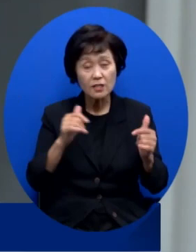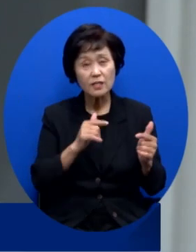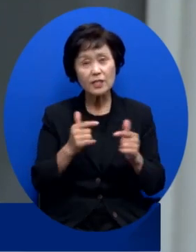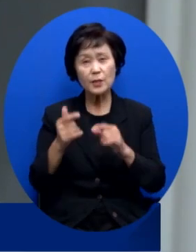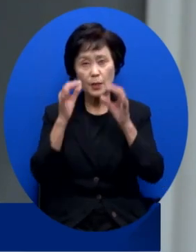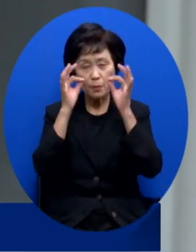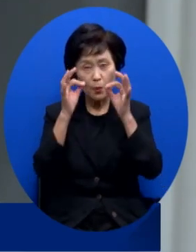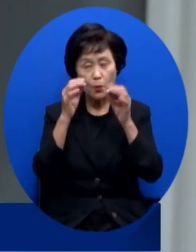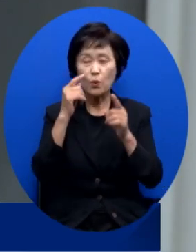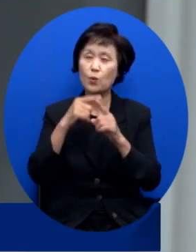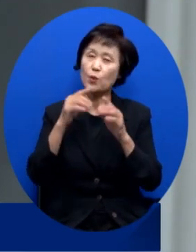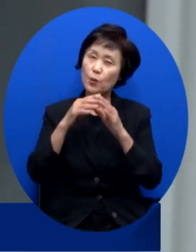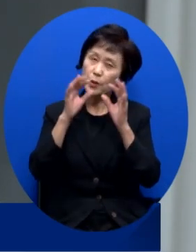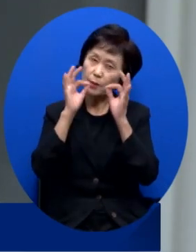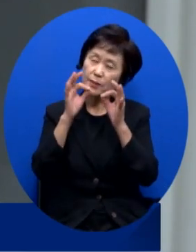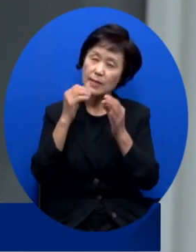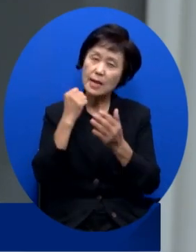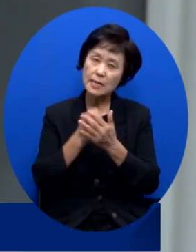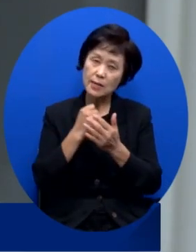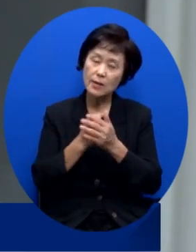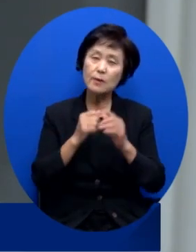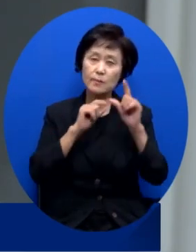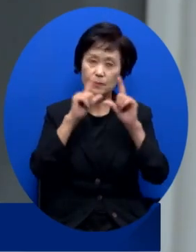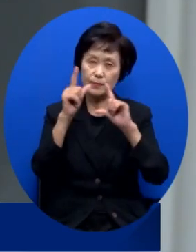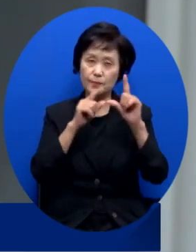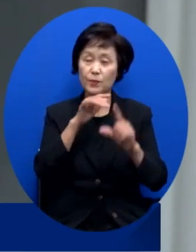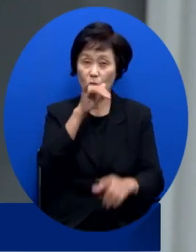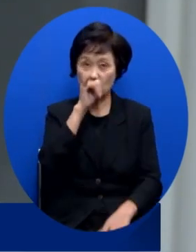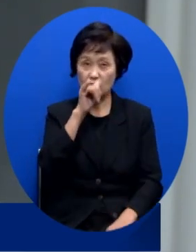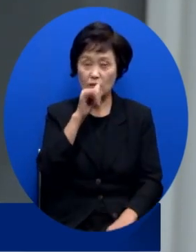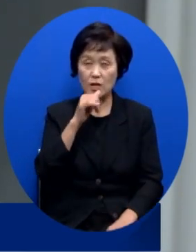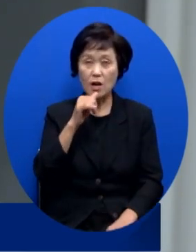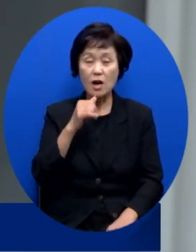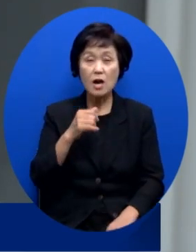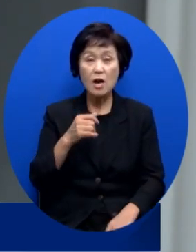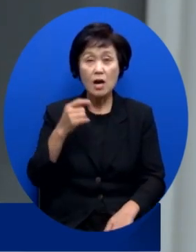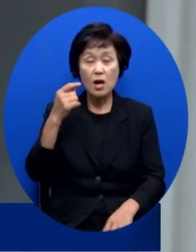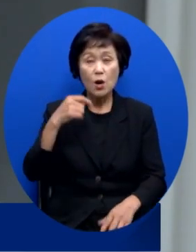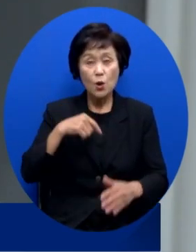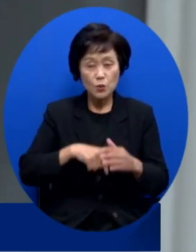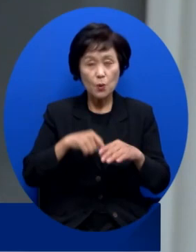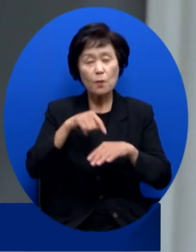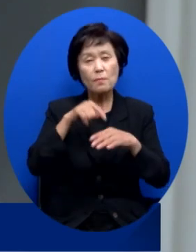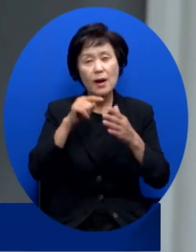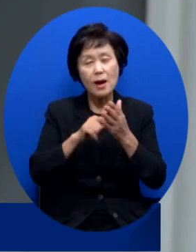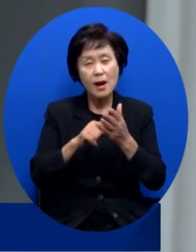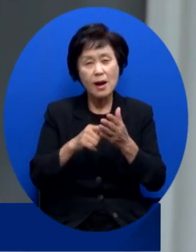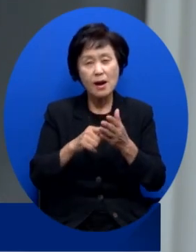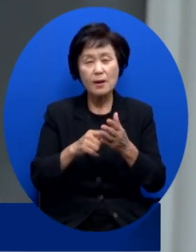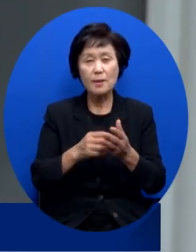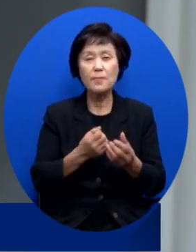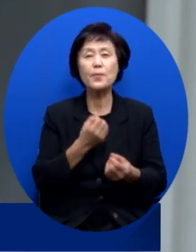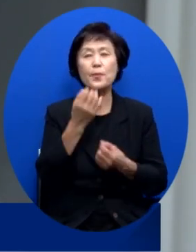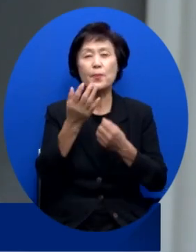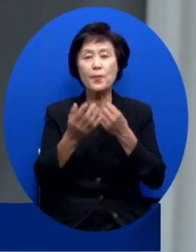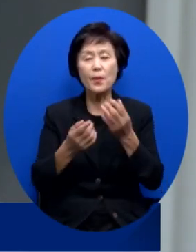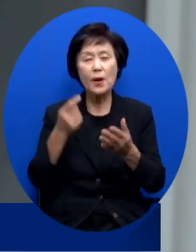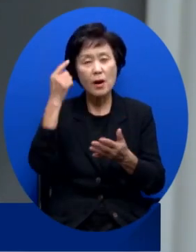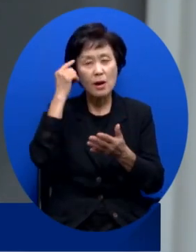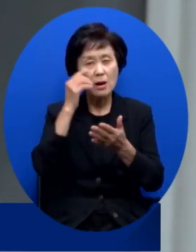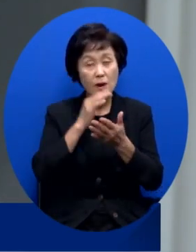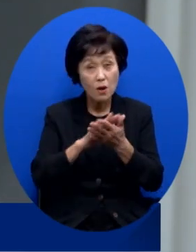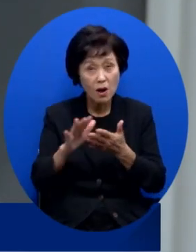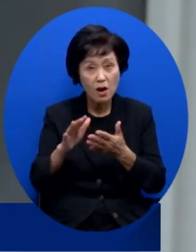때 또 교회를 볼 때 안타까워하는 모습들이 있을 거거든요. 속 시원하게 털어놔준다면 저희가 이 이야기를 듣고 정말